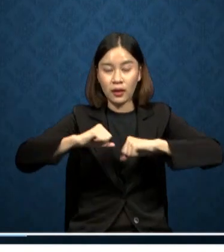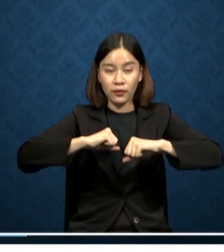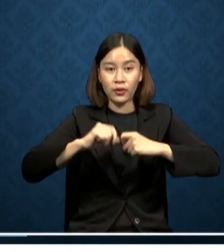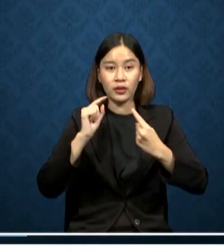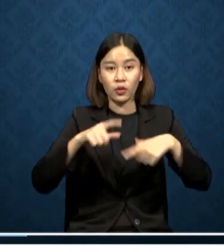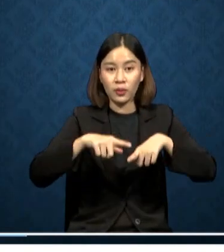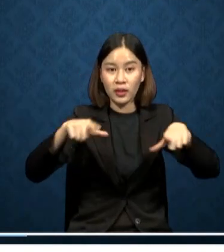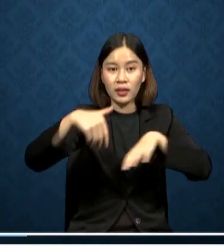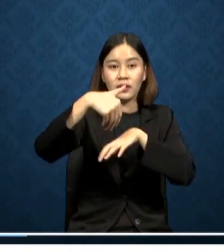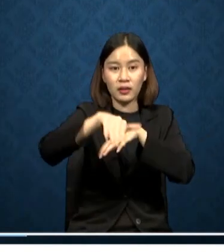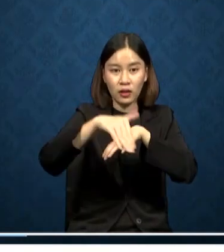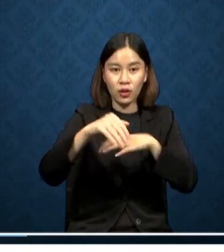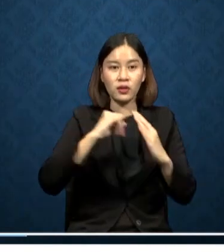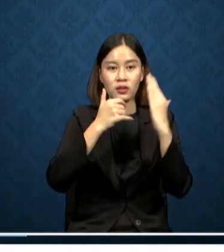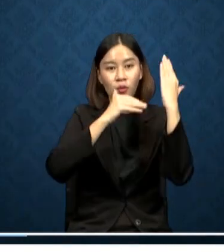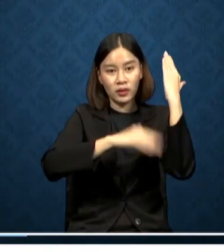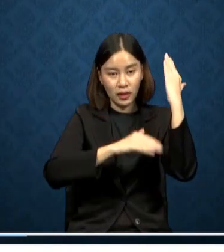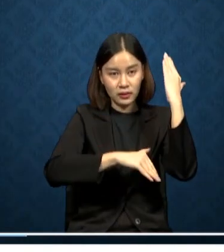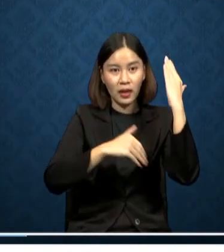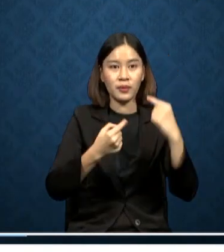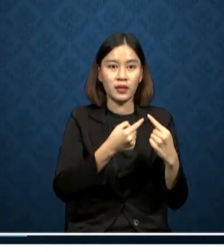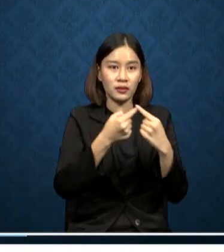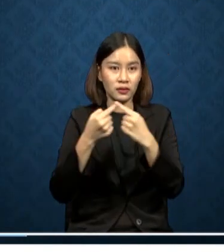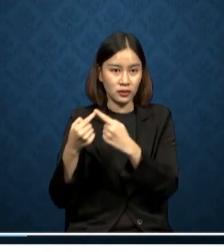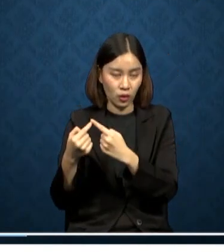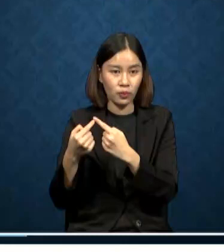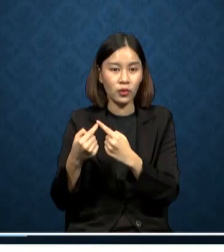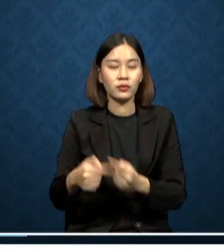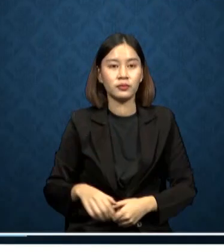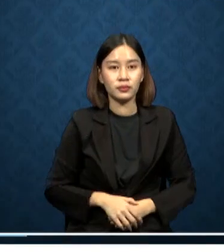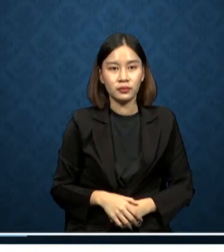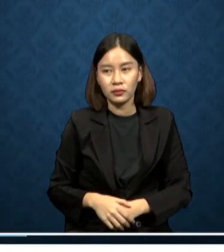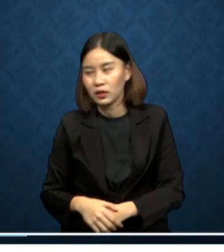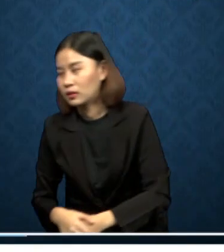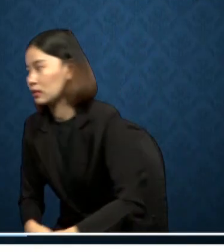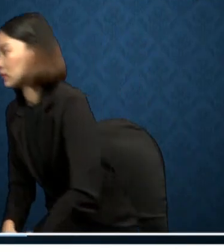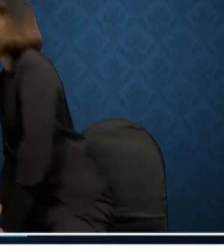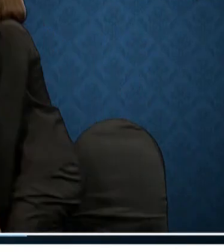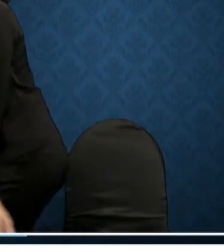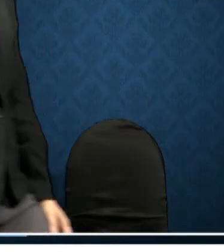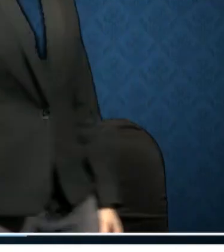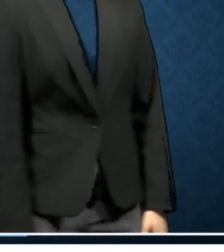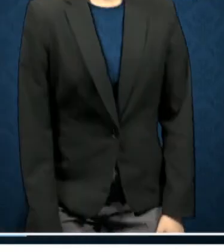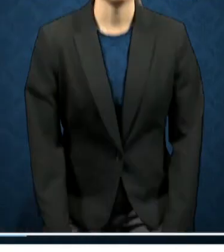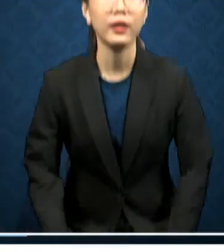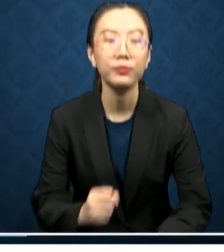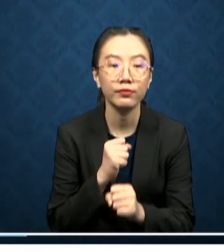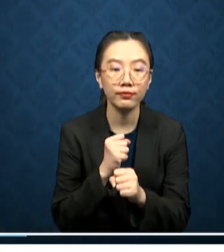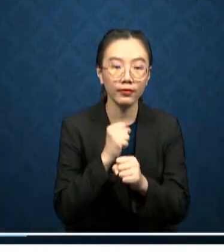ื้นที่และนพื้นที่จ Affชนี้พกตายอย่างต่อเนองและมากขึ้นกรามเนินงานต่ประเทศ